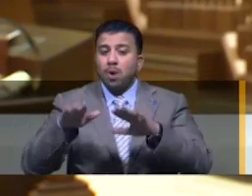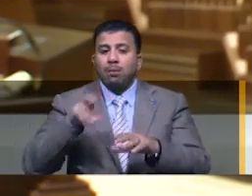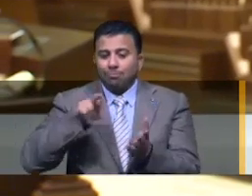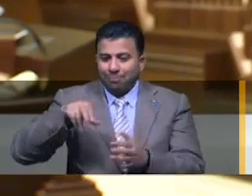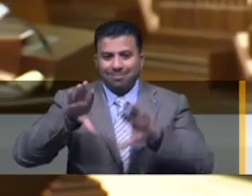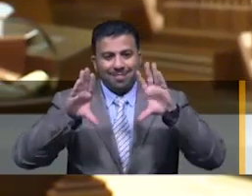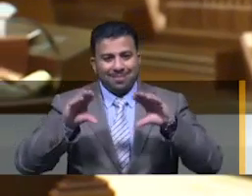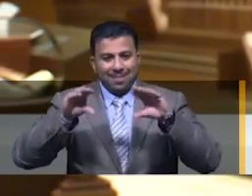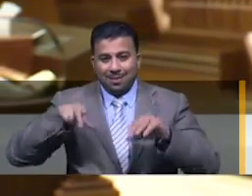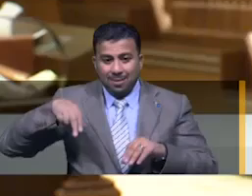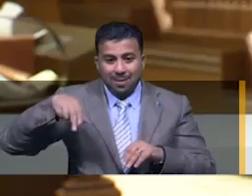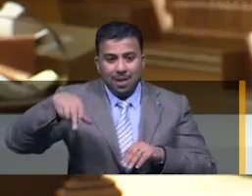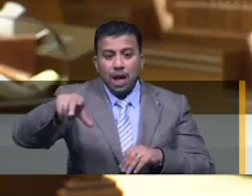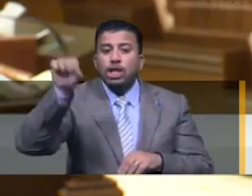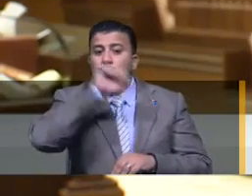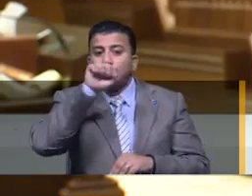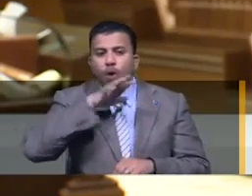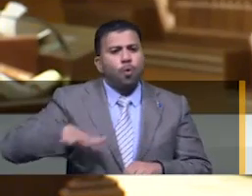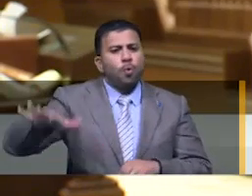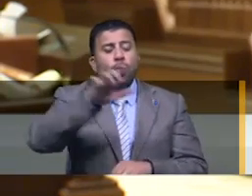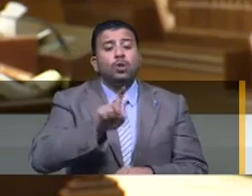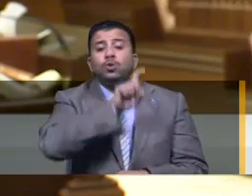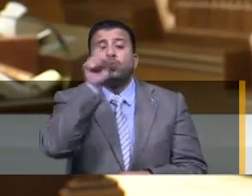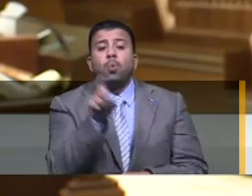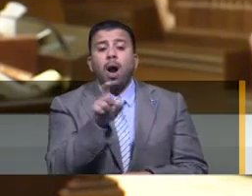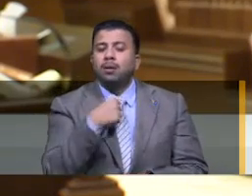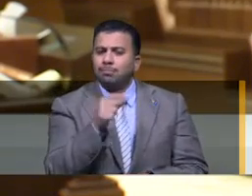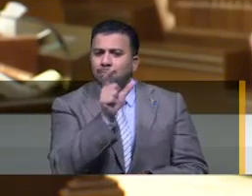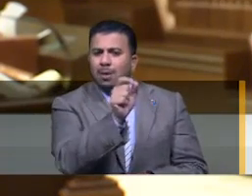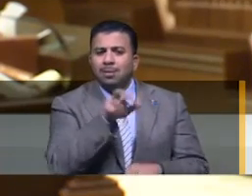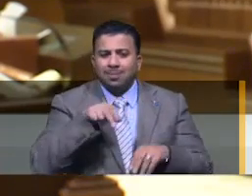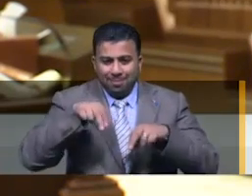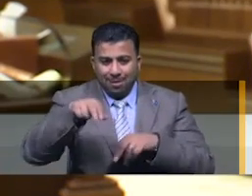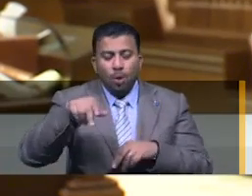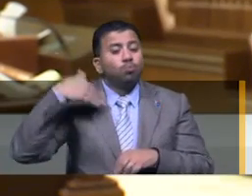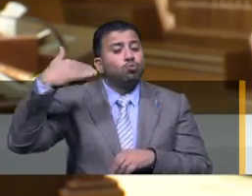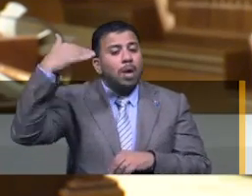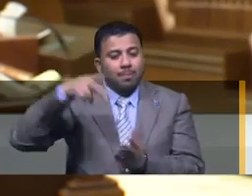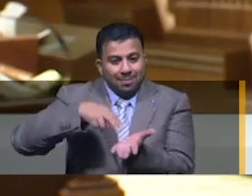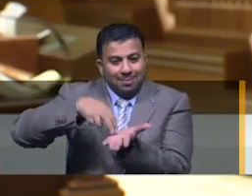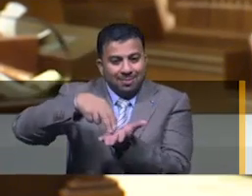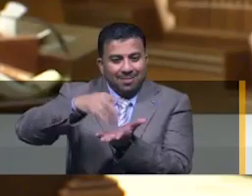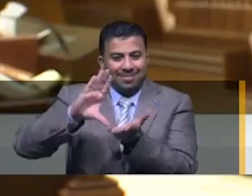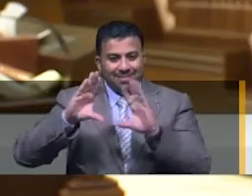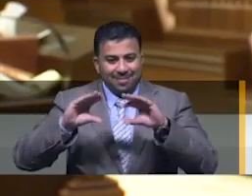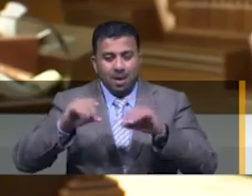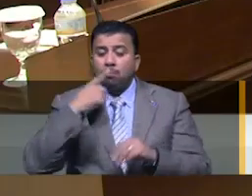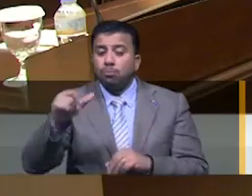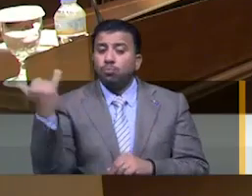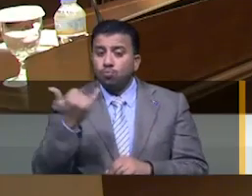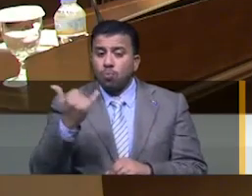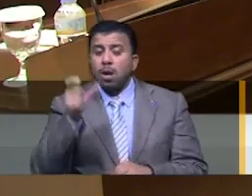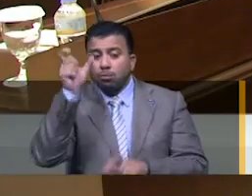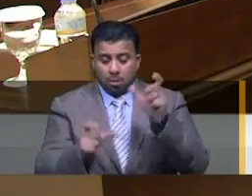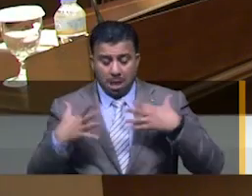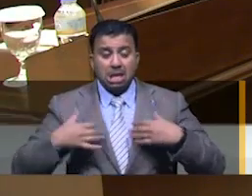للمماشي والحداقة الموجودة على مستوى الإمارة، وطبعا سؤالي كان موجه بالنسبة للمماشي الحالية والمستقبلية لما لها من انعكاسات صحية على مستوى